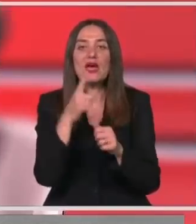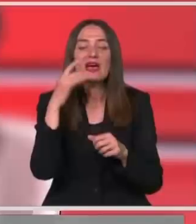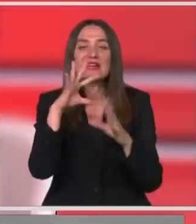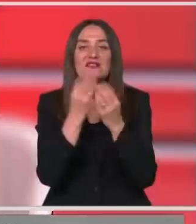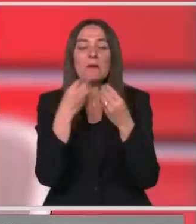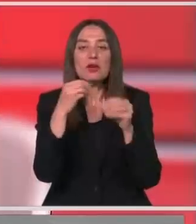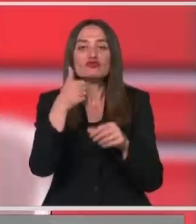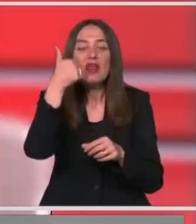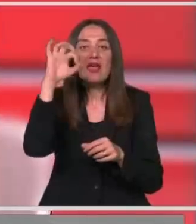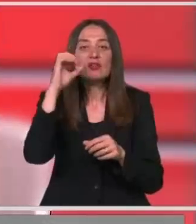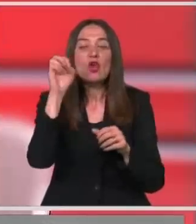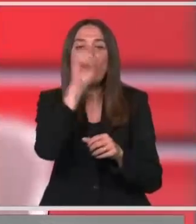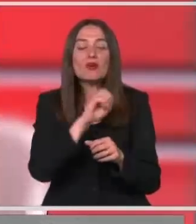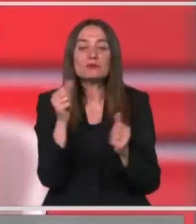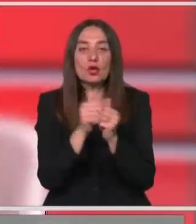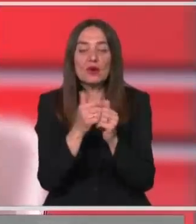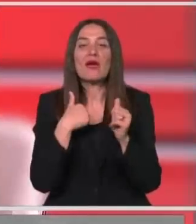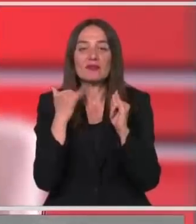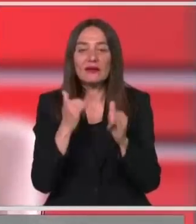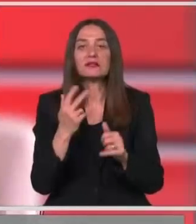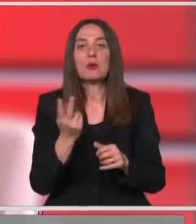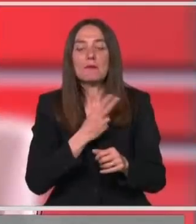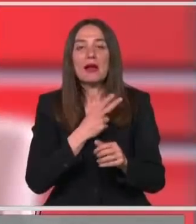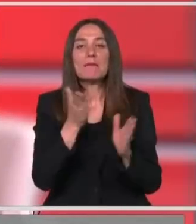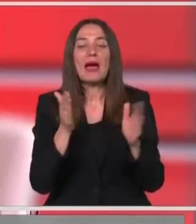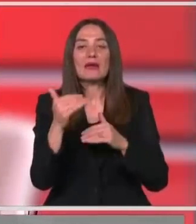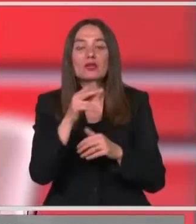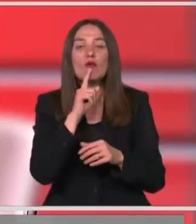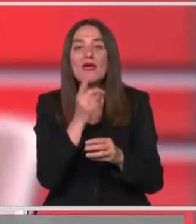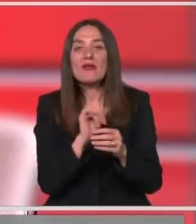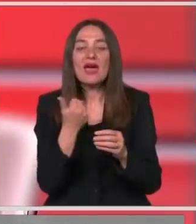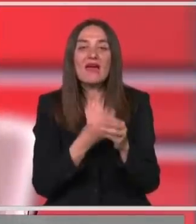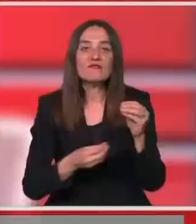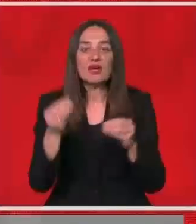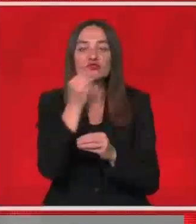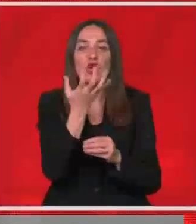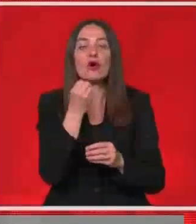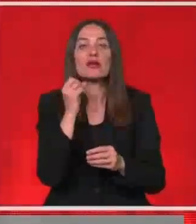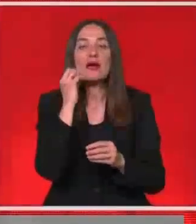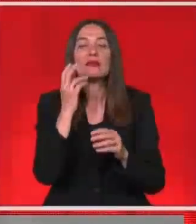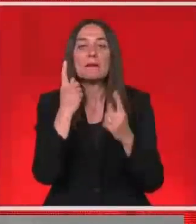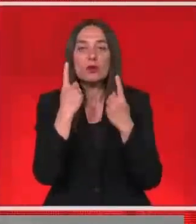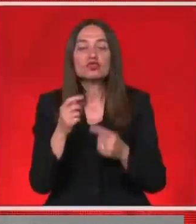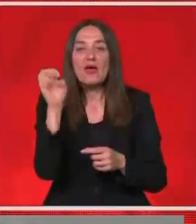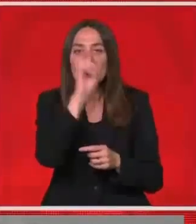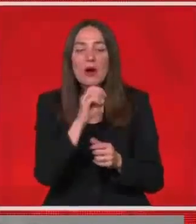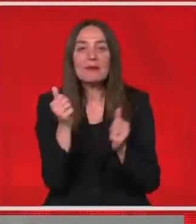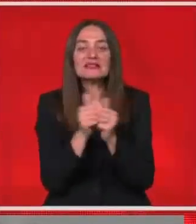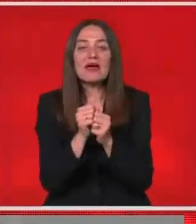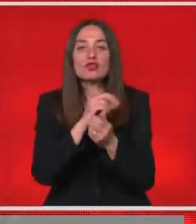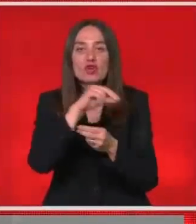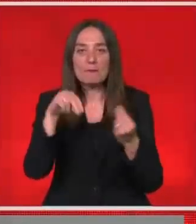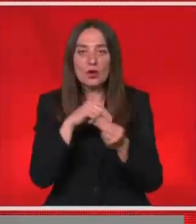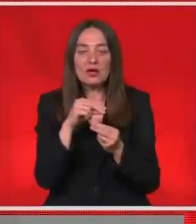Evropska unija nije donala nikakve mere, a onda smo danas imali paket koji je najveći od kako postoji Evropa, ta kao zajednička